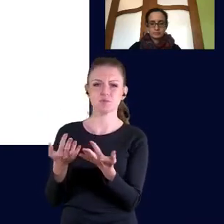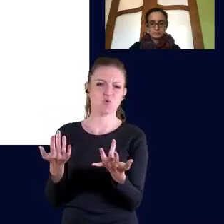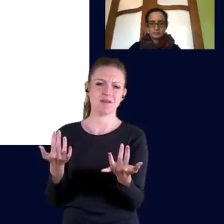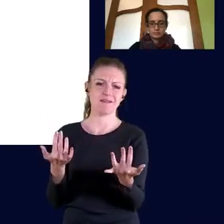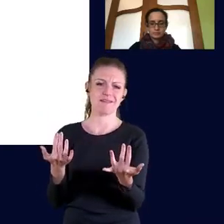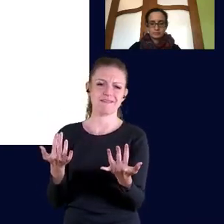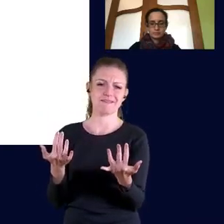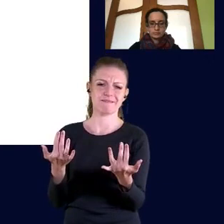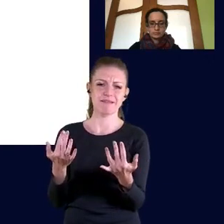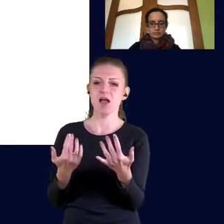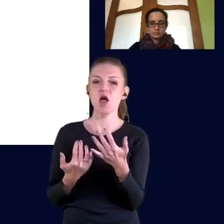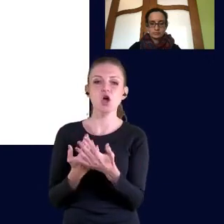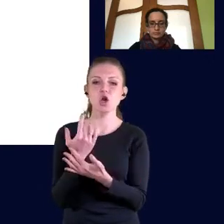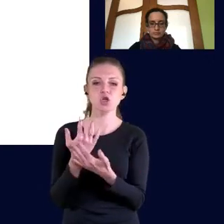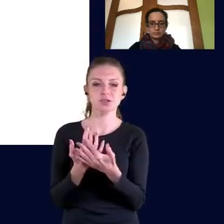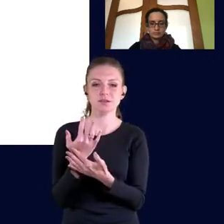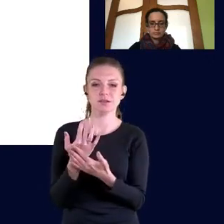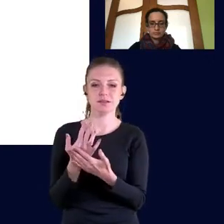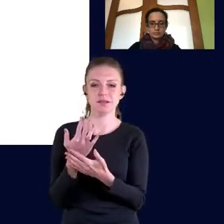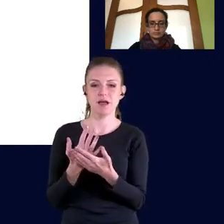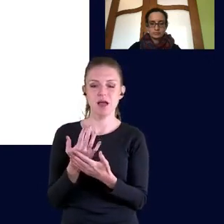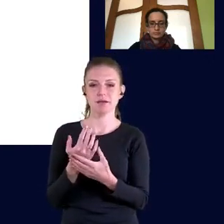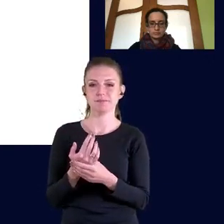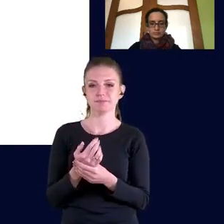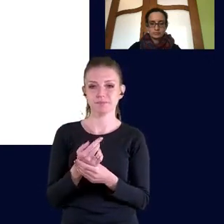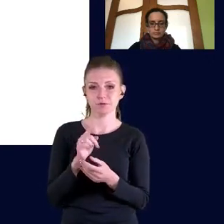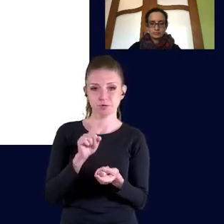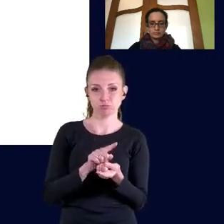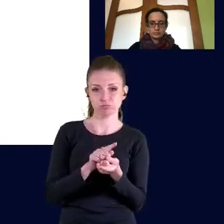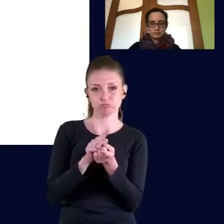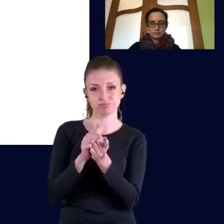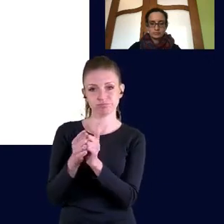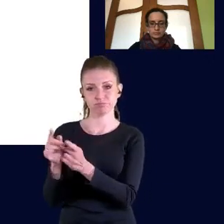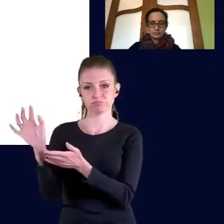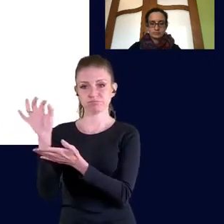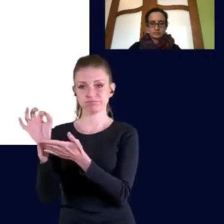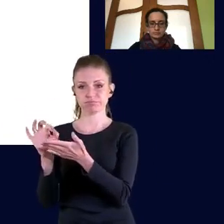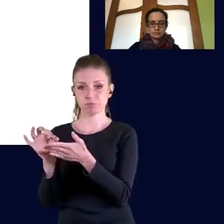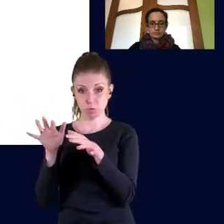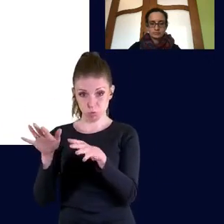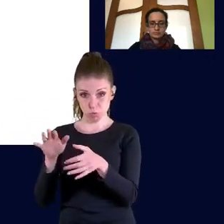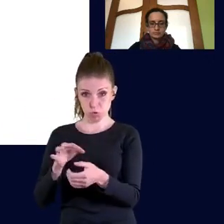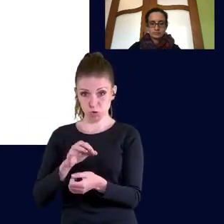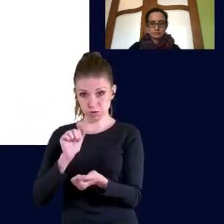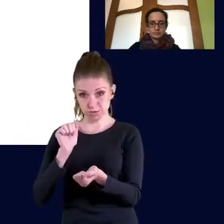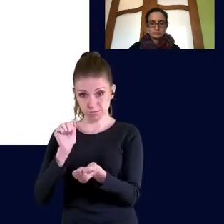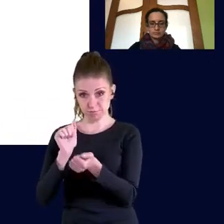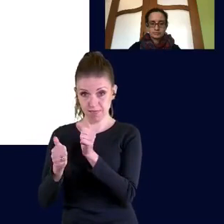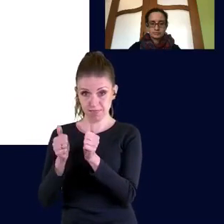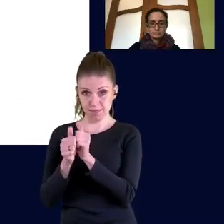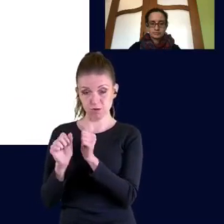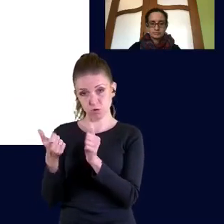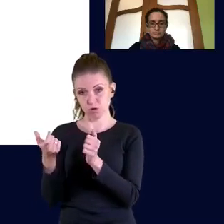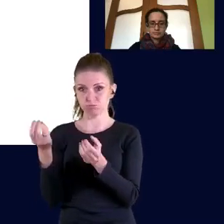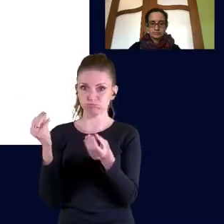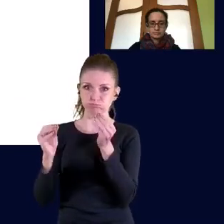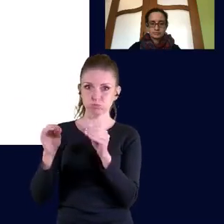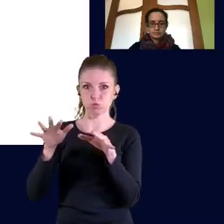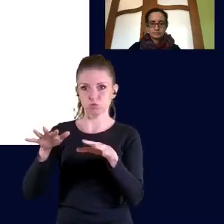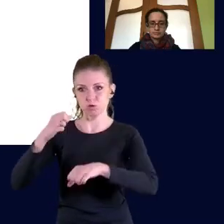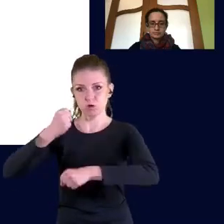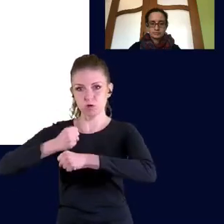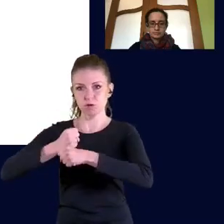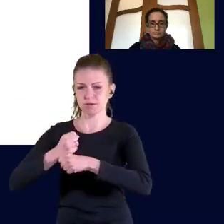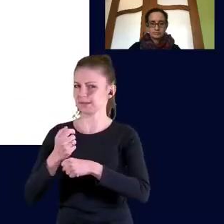prosty jest to konkretna roślina Ona została przerysowana niewiele tutaj było rzeczy jak gdyby do zrobienia to